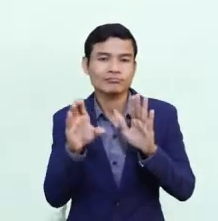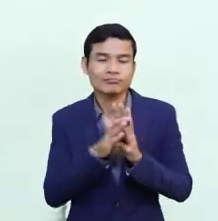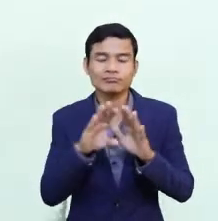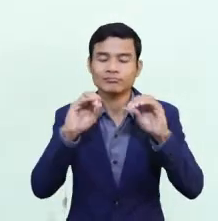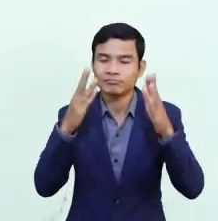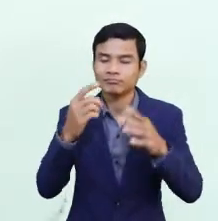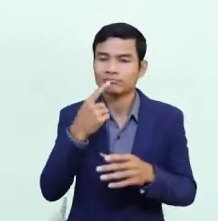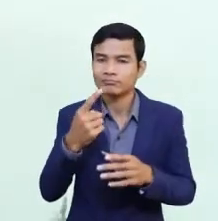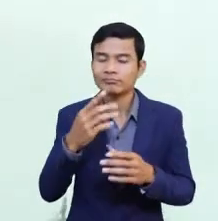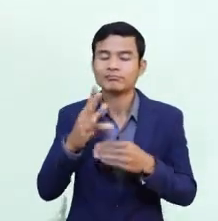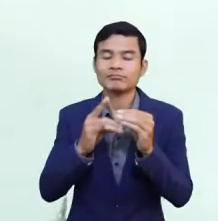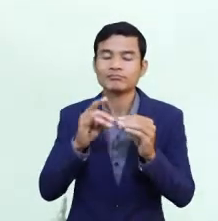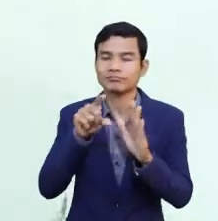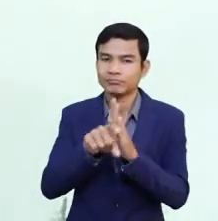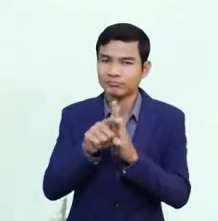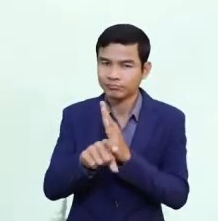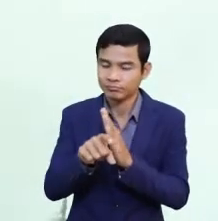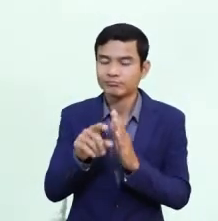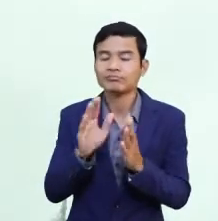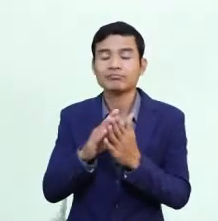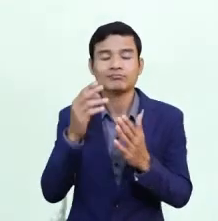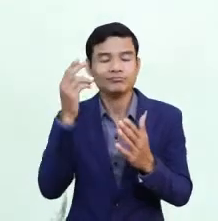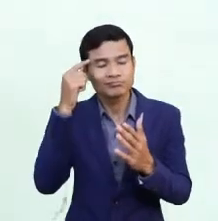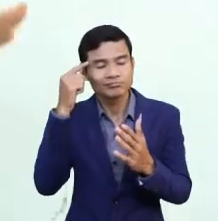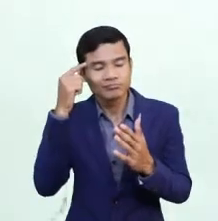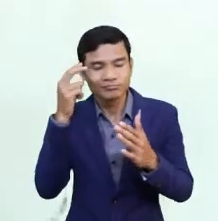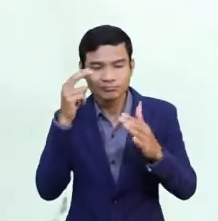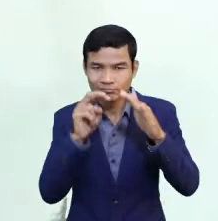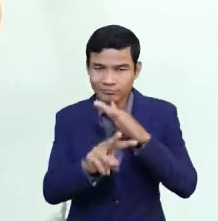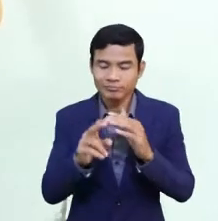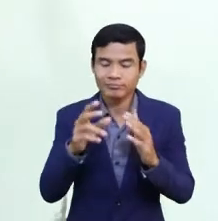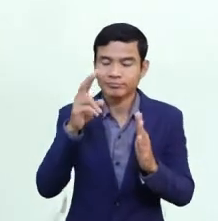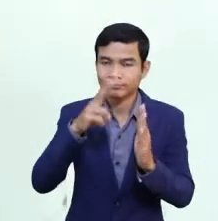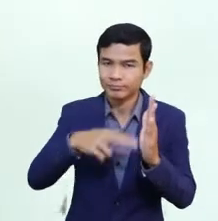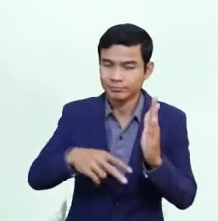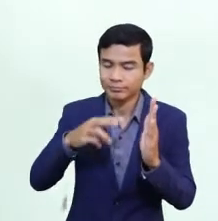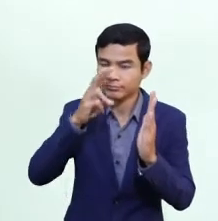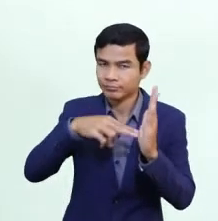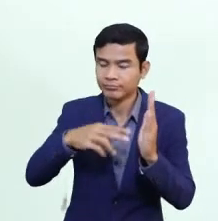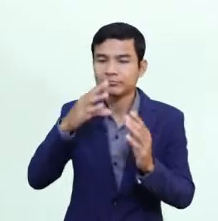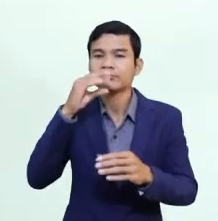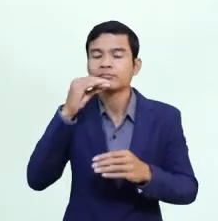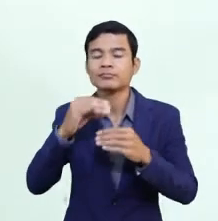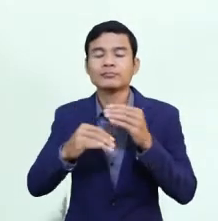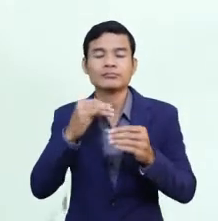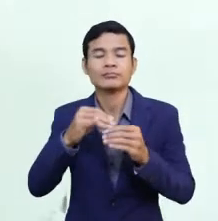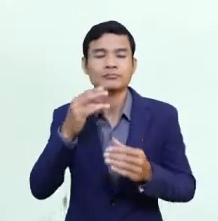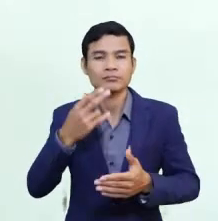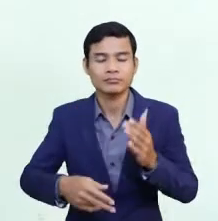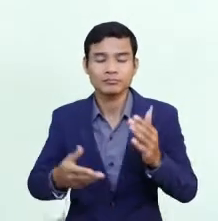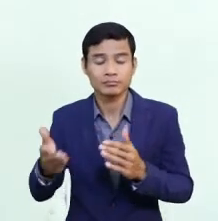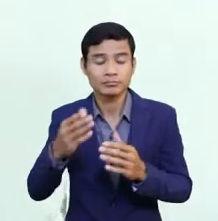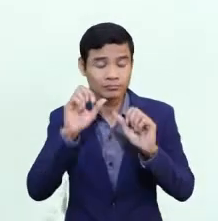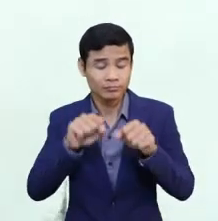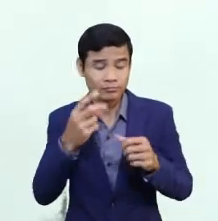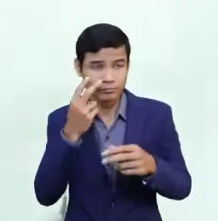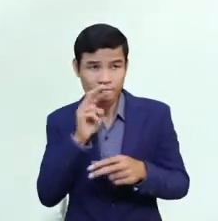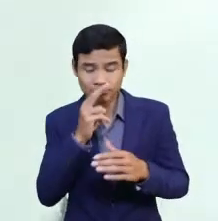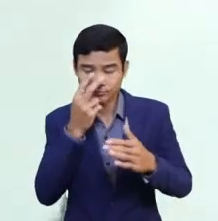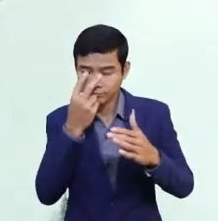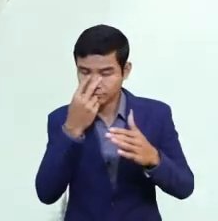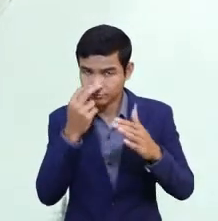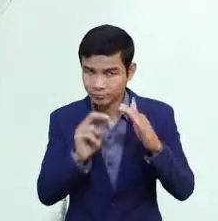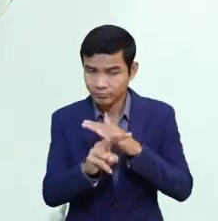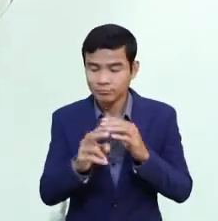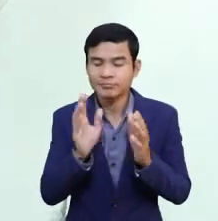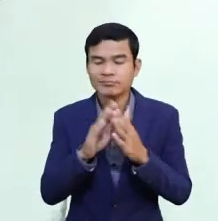prap ẩm tí trong non chân chà lớp con ai tu tì ban thấy con thả ta ăn tập bọt rồi bao giới này gì ẩm tí vậy con ai tu tì ban thấy con tam được dạy để